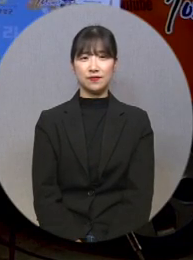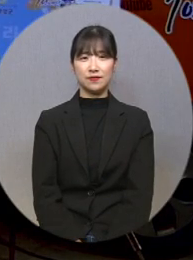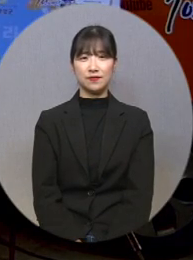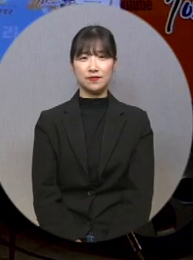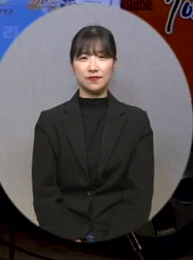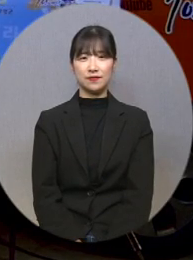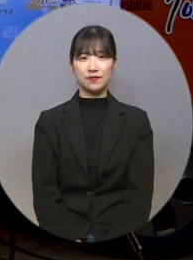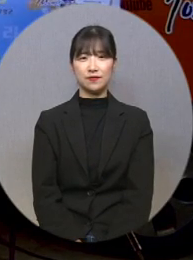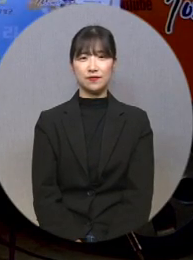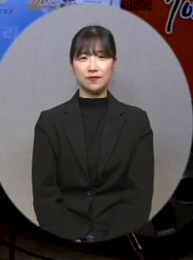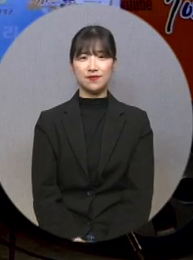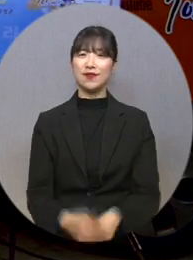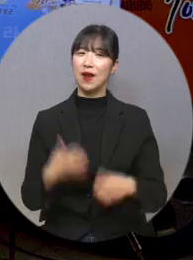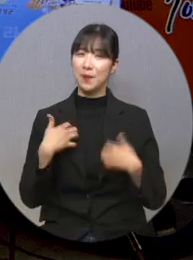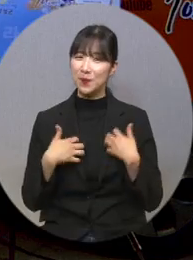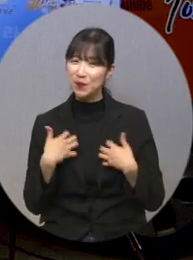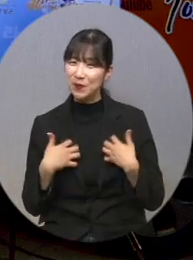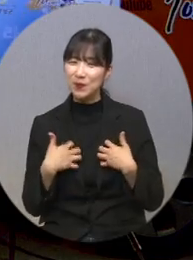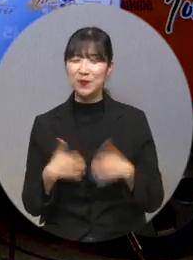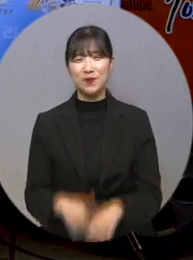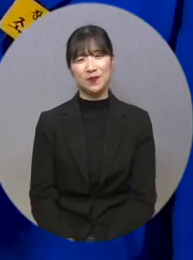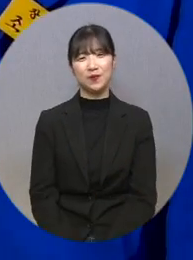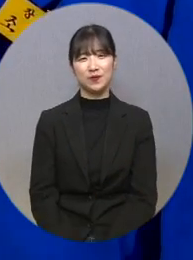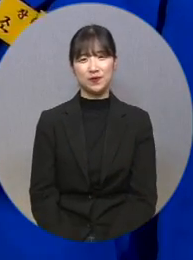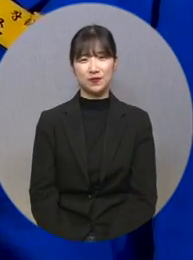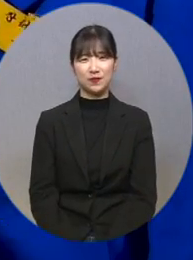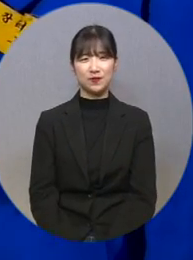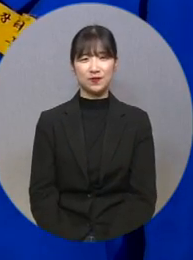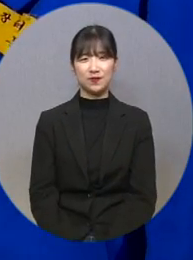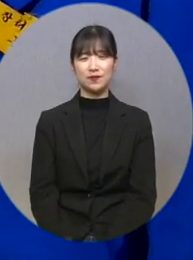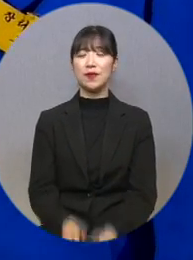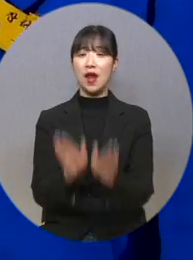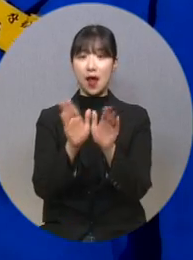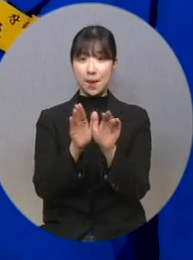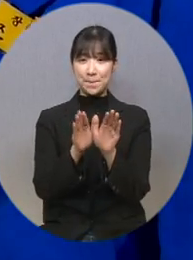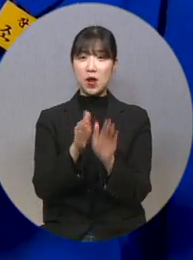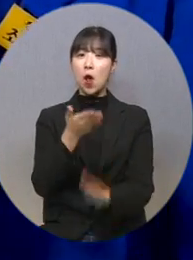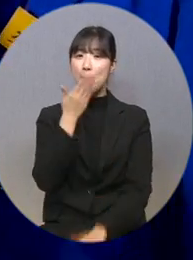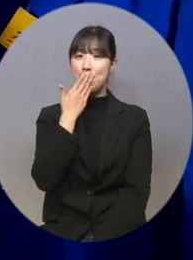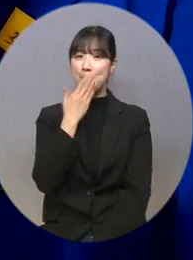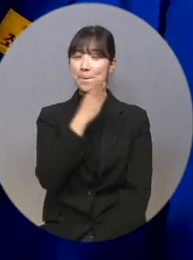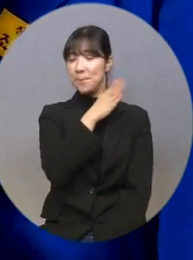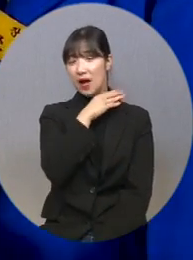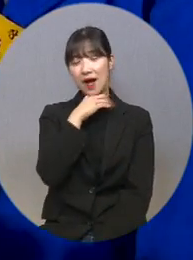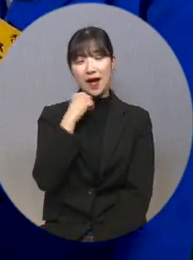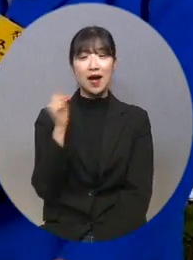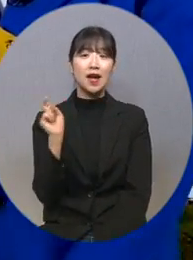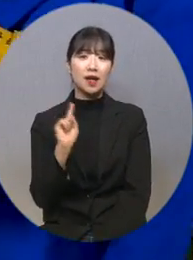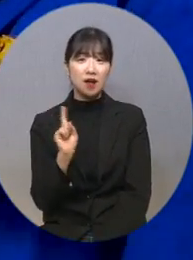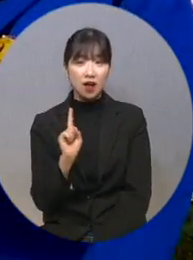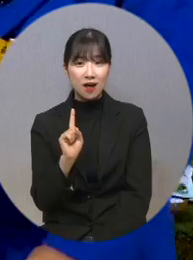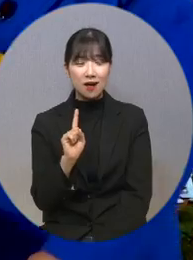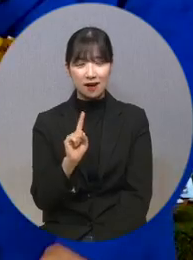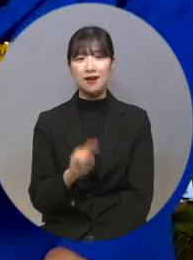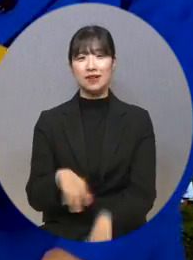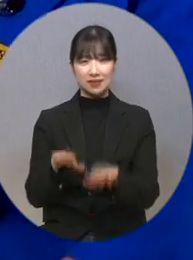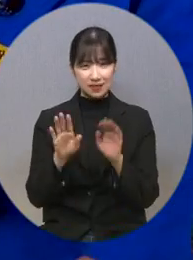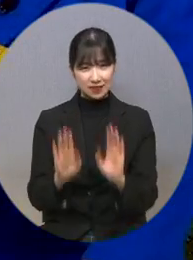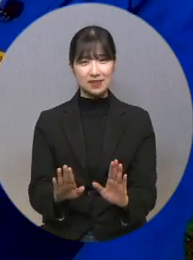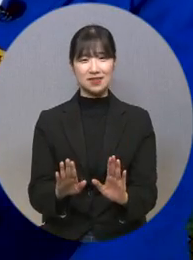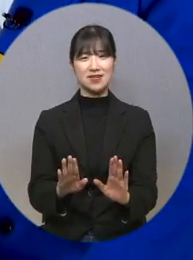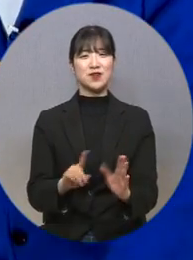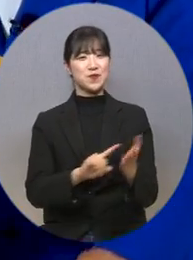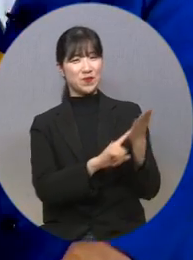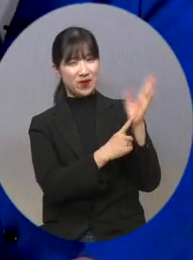야. 반갑네요. 진짜 한평에 어떤 맛있는 먹거리가 있는지 자, 지금